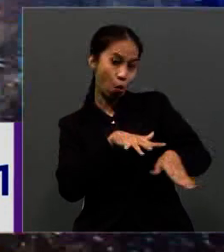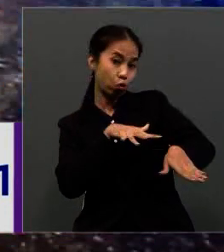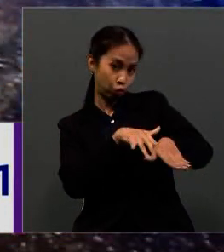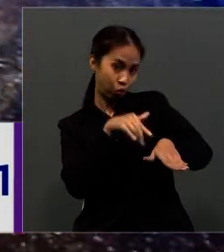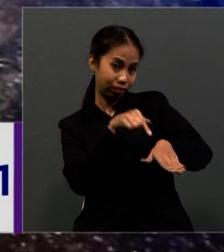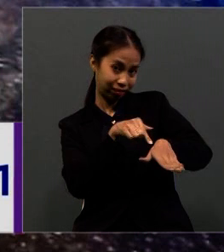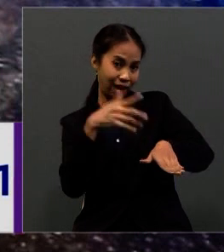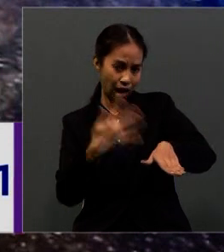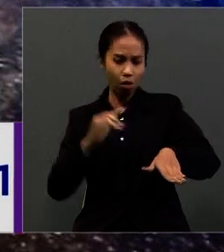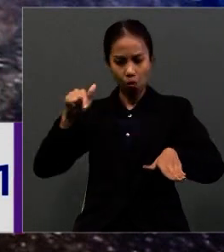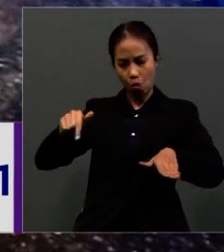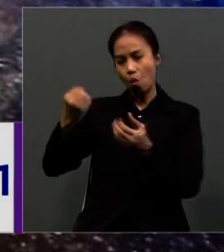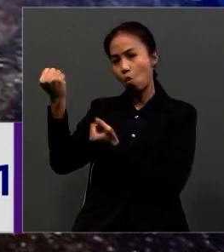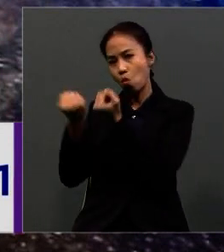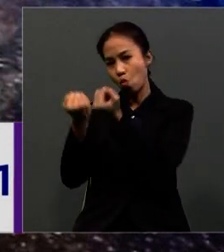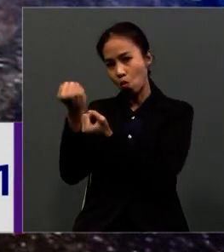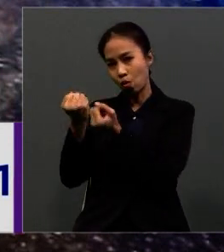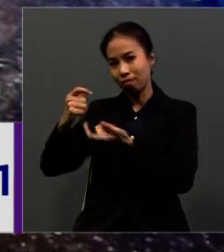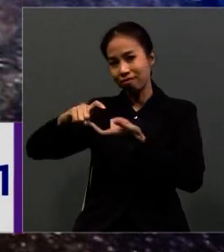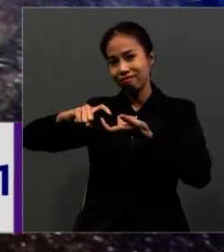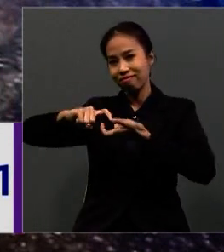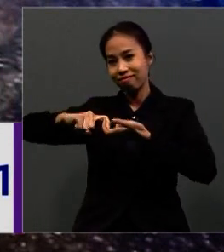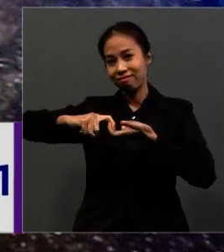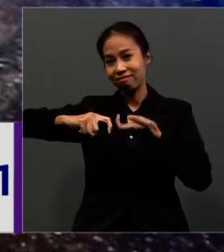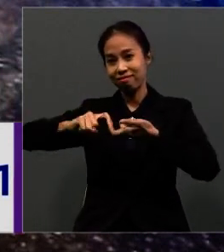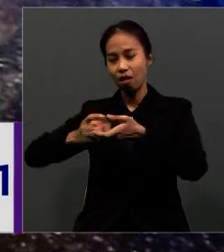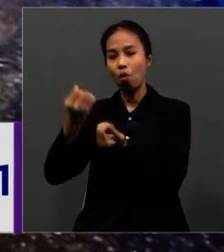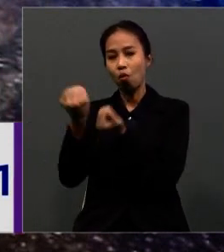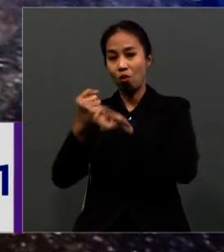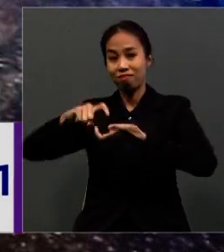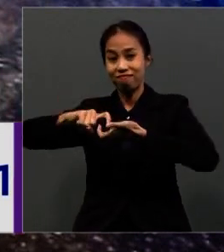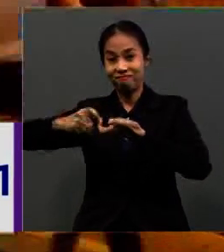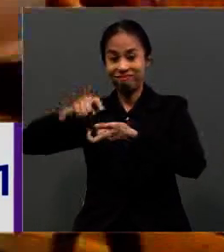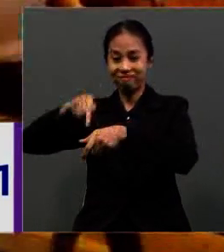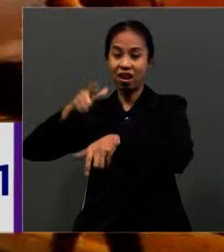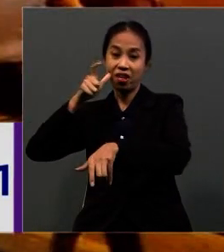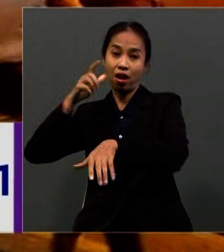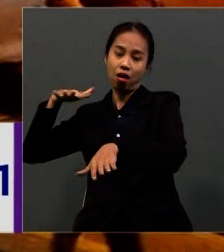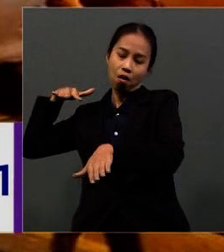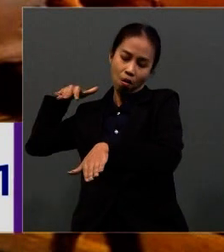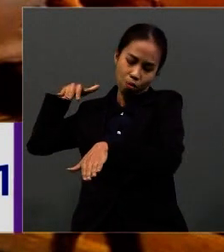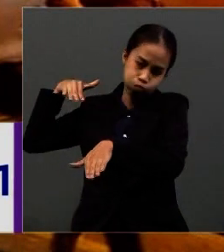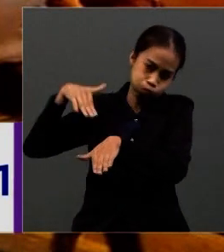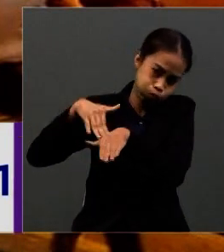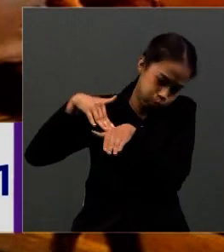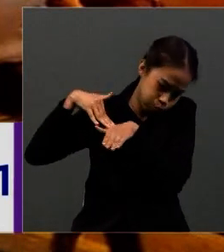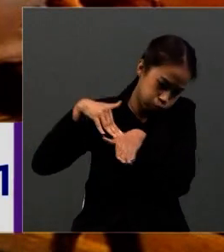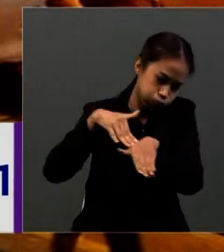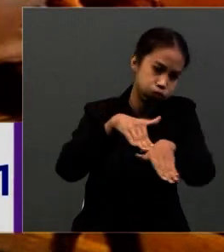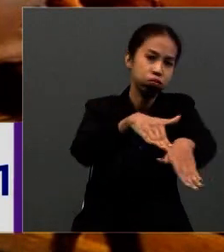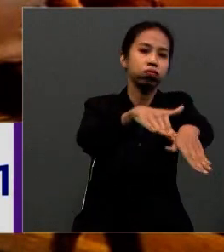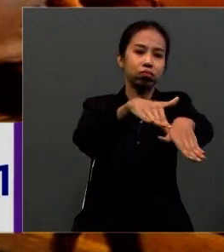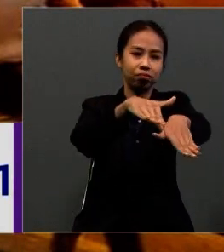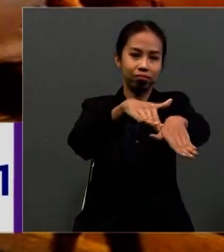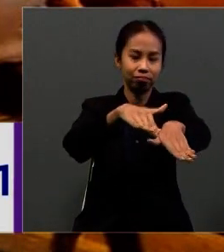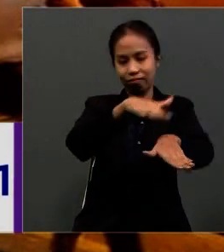าจู่ๆรถเทรลเลอร์คันดังกล่าวก็พุ่งมาชนแล้วก็กวาดเอารถคันอื่นนั้นไหลไปตามเนินและกระจัดกระจายไปเต็ม